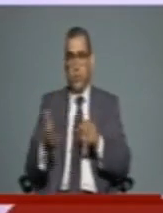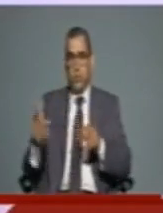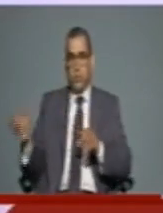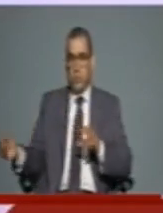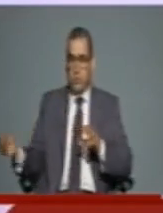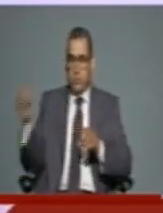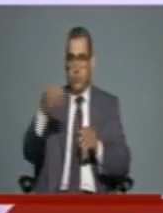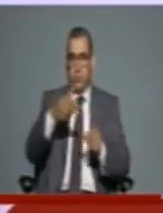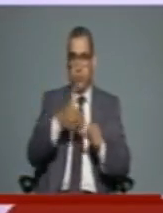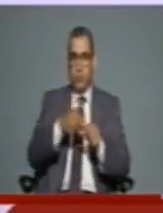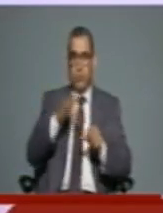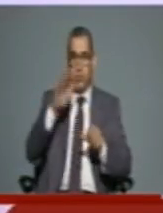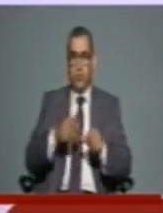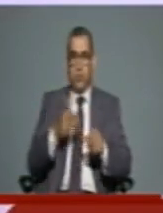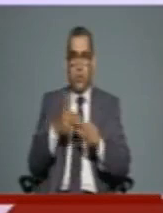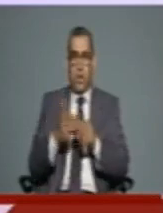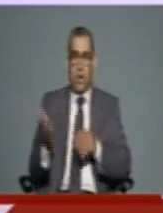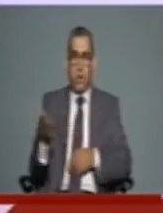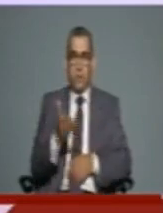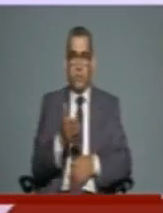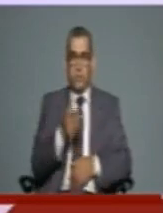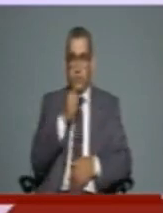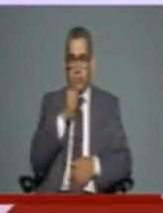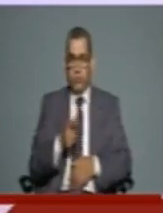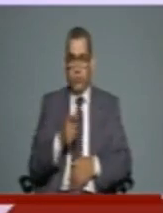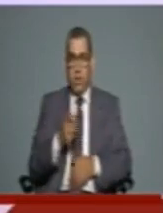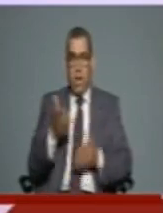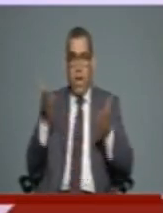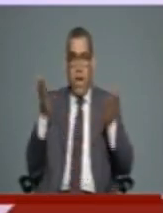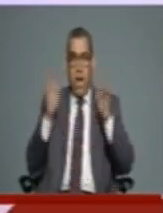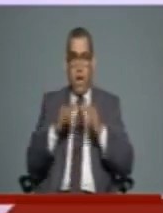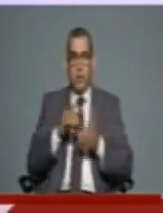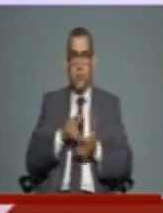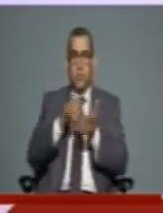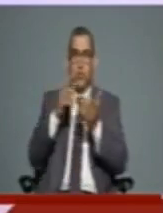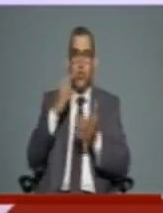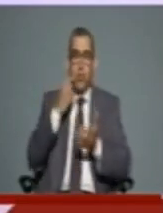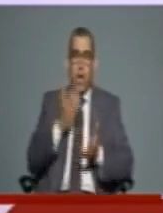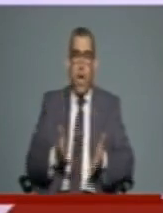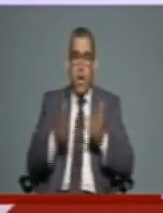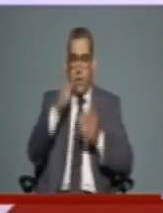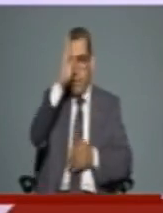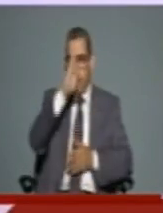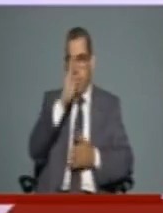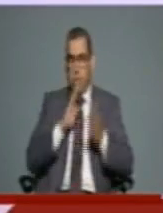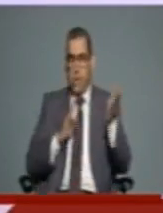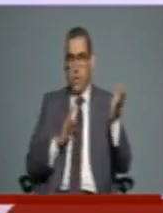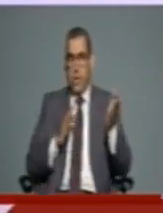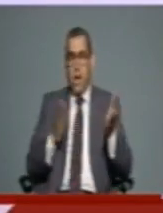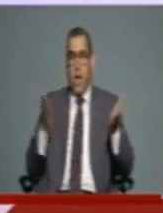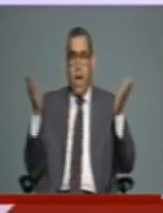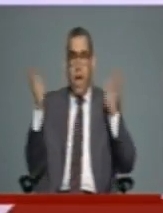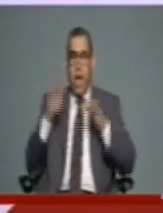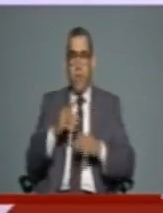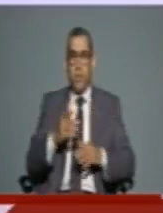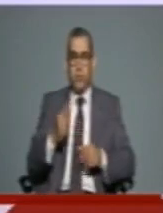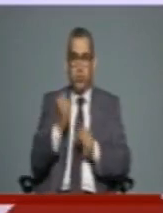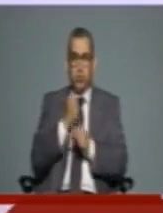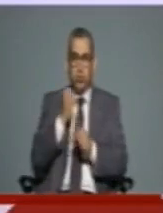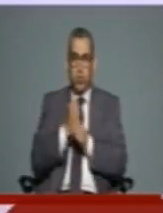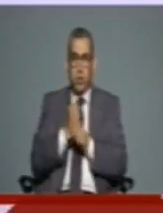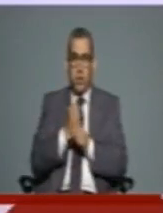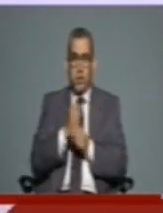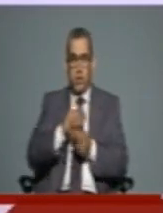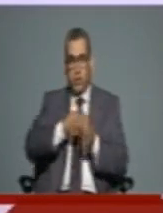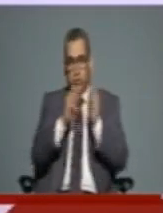يجيب فلوس اكتر. فاكبر مصدر للسكر البرازيل واكبر واحد بيشتغل في تحويل